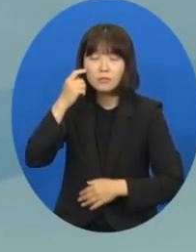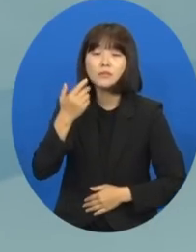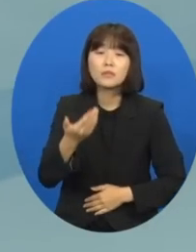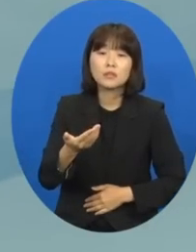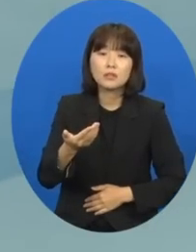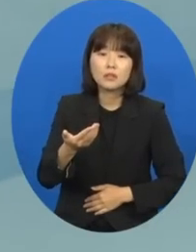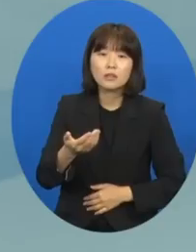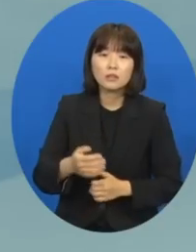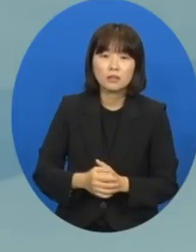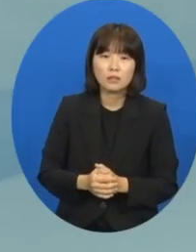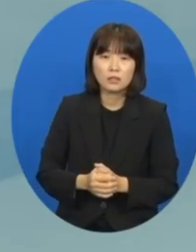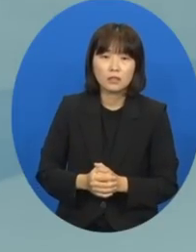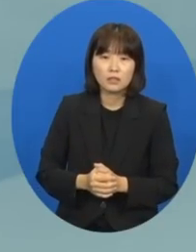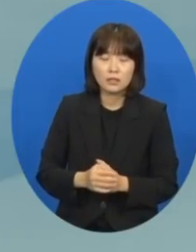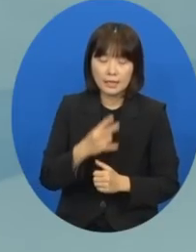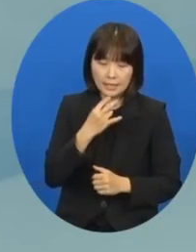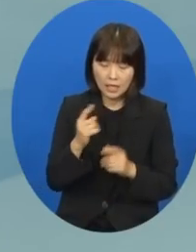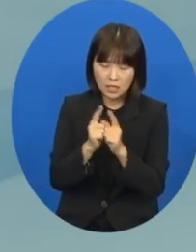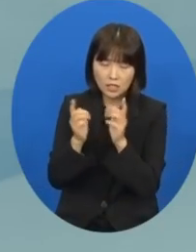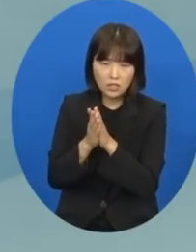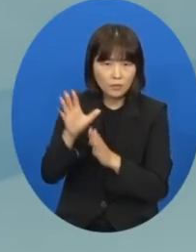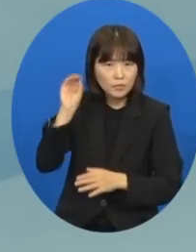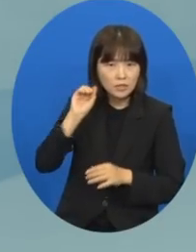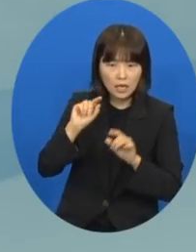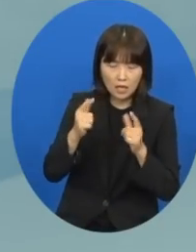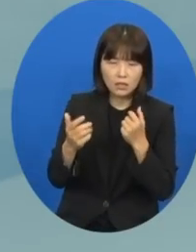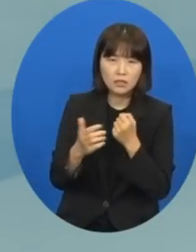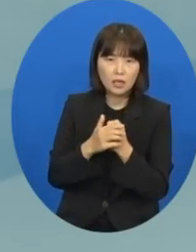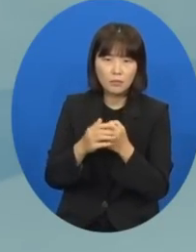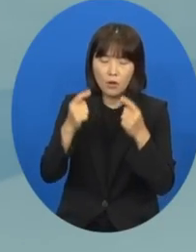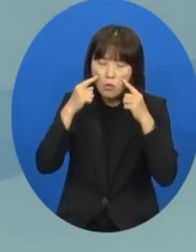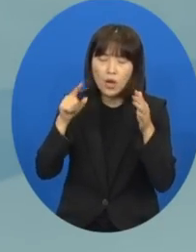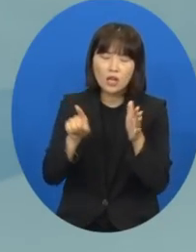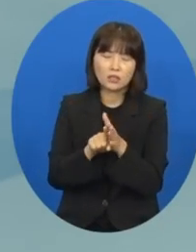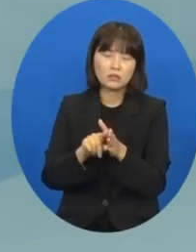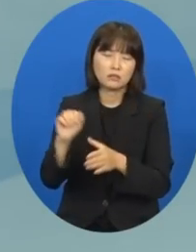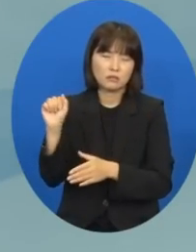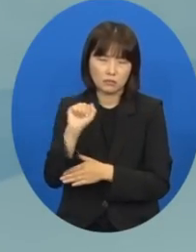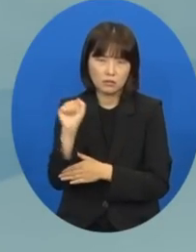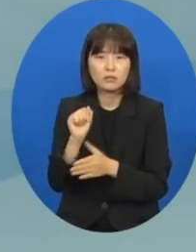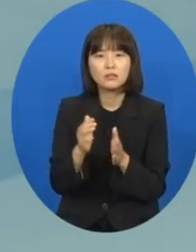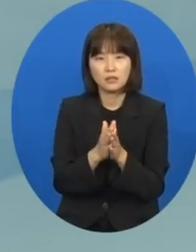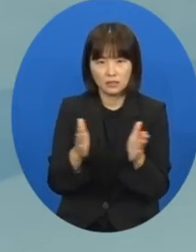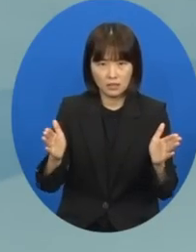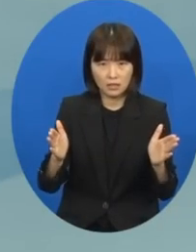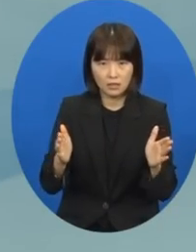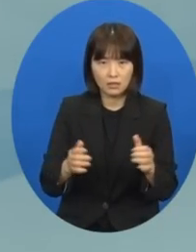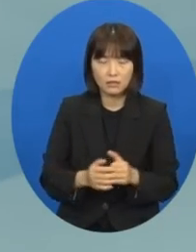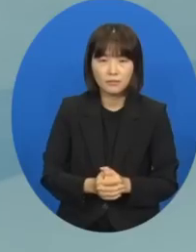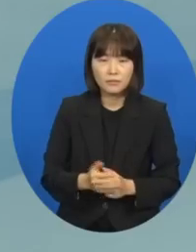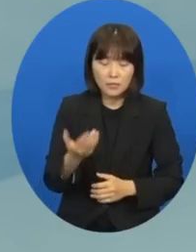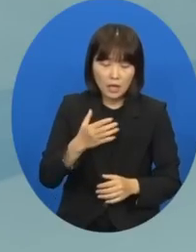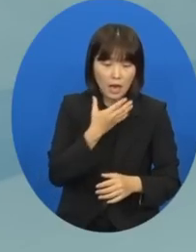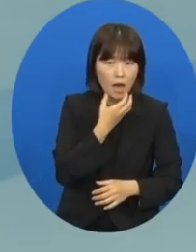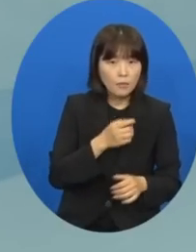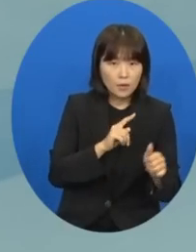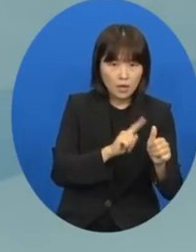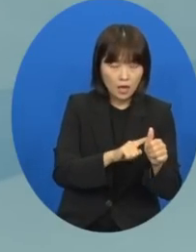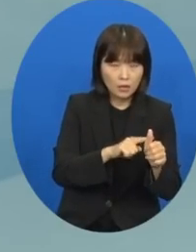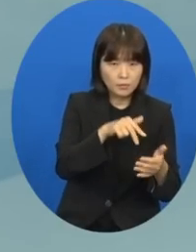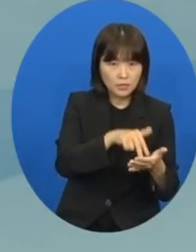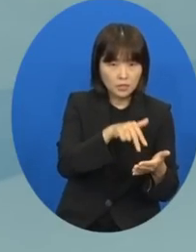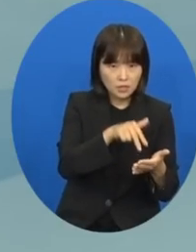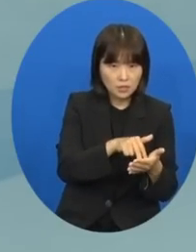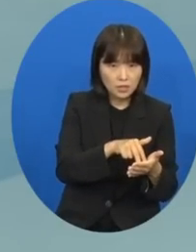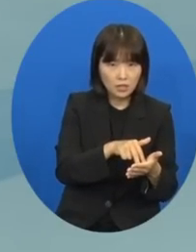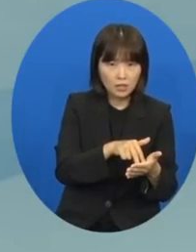것이 아니기 때문에 확신이 흔들리기 시작합니다. 그러면 아브라함 입장에서 아까 아담처럼 어떻게